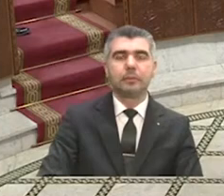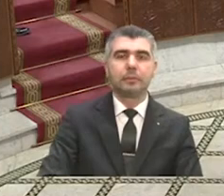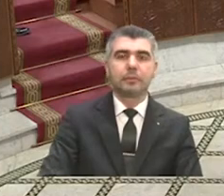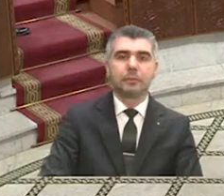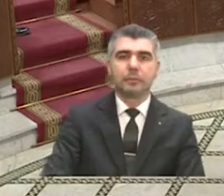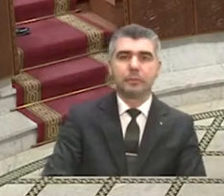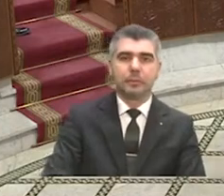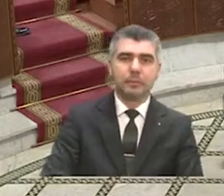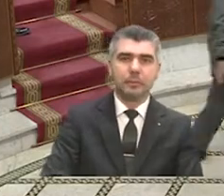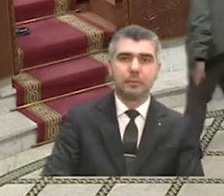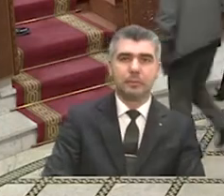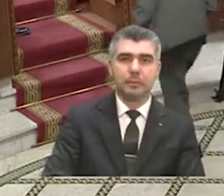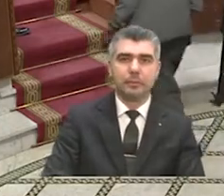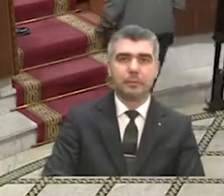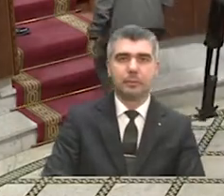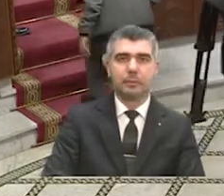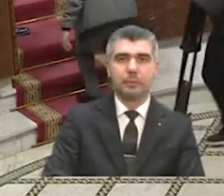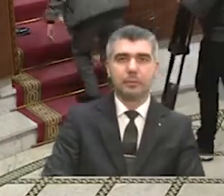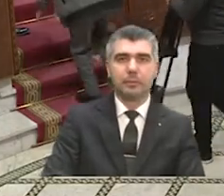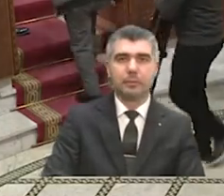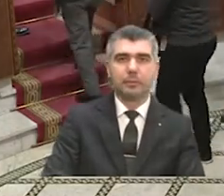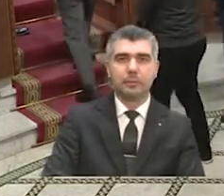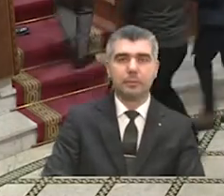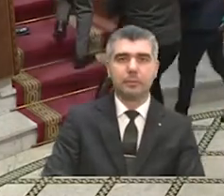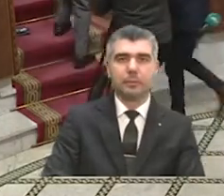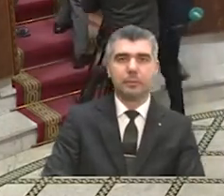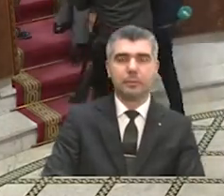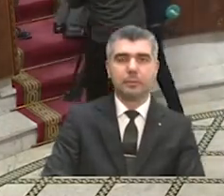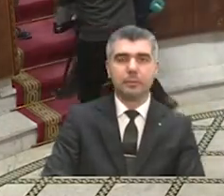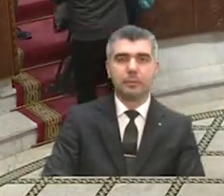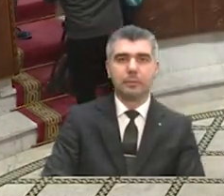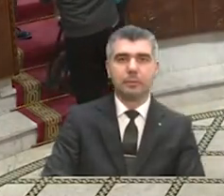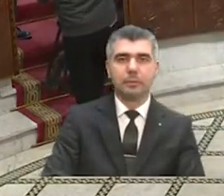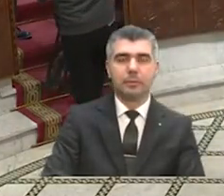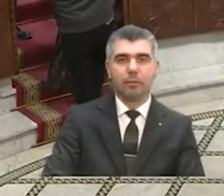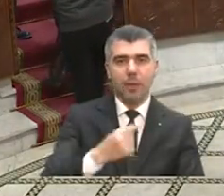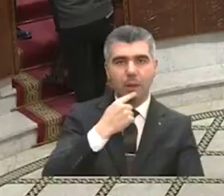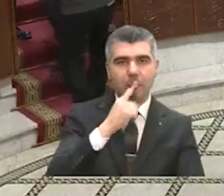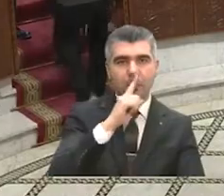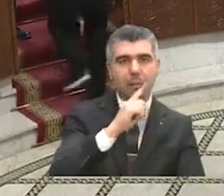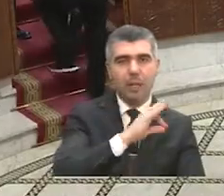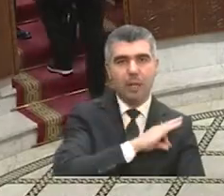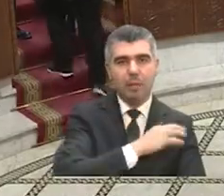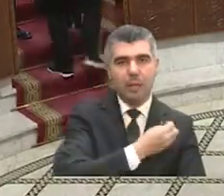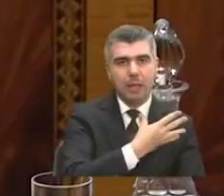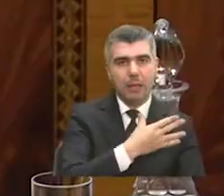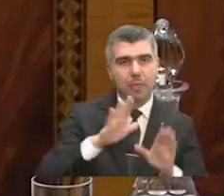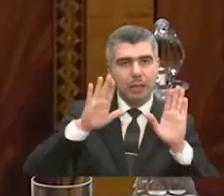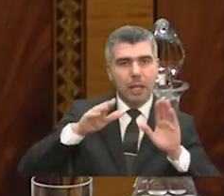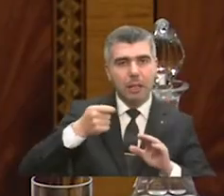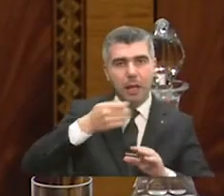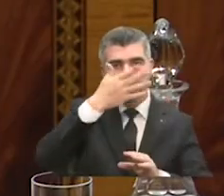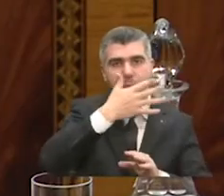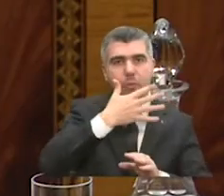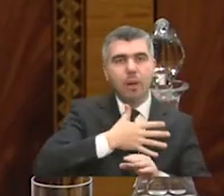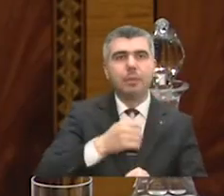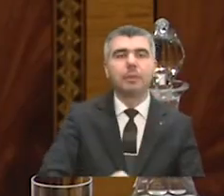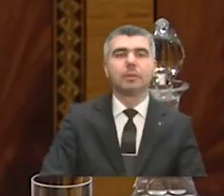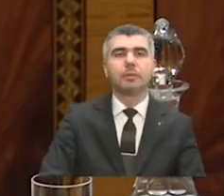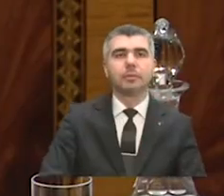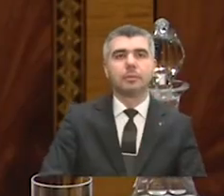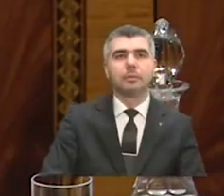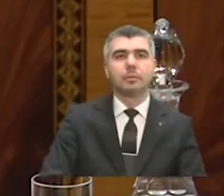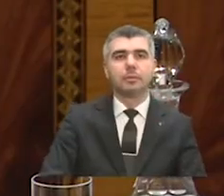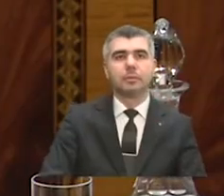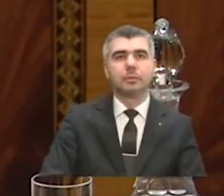Le groupe Al-Istiqlal, Al-Wahda wa Ta'adouliya. Au nom de Dieu miséricordieux, que la paix